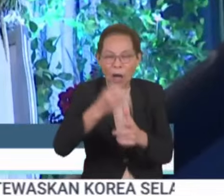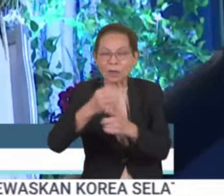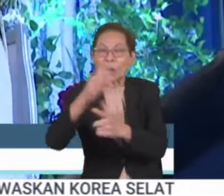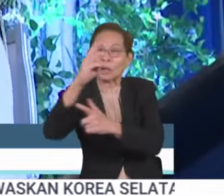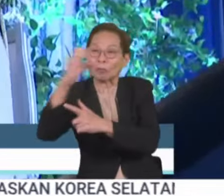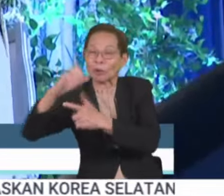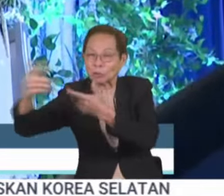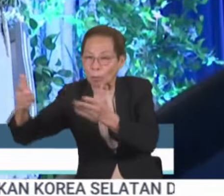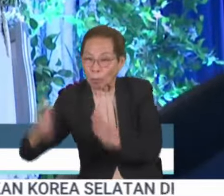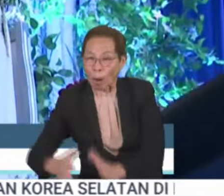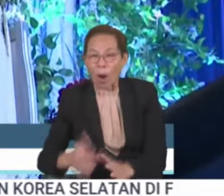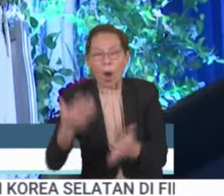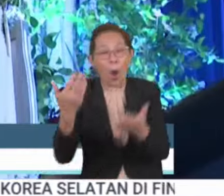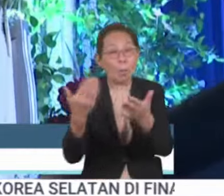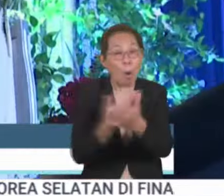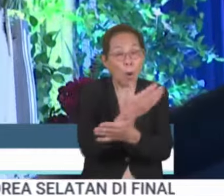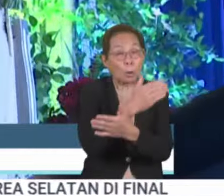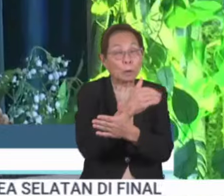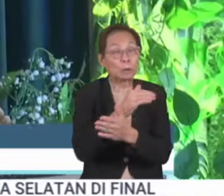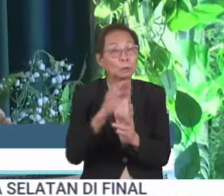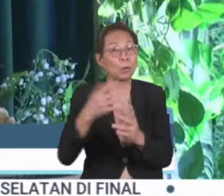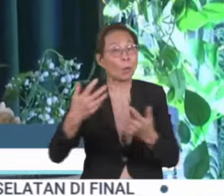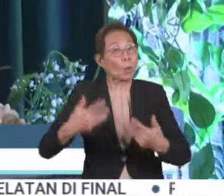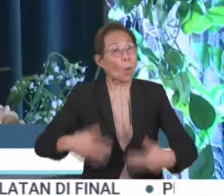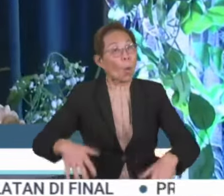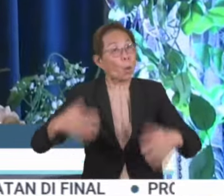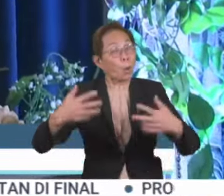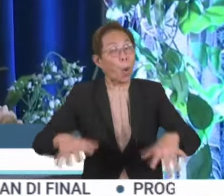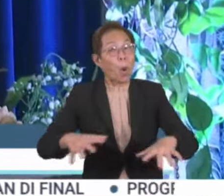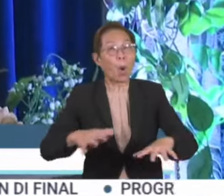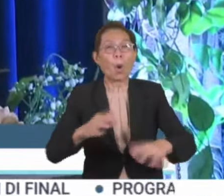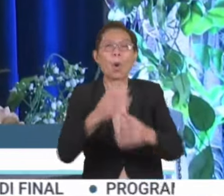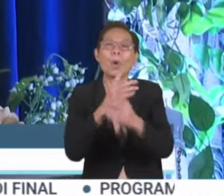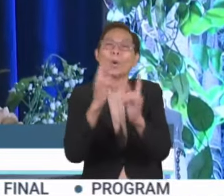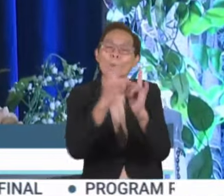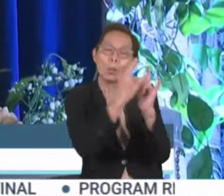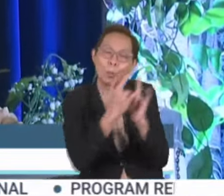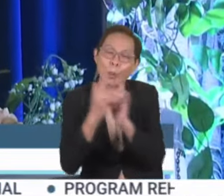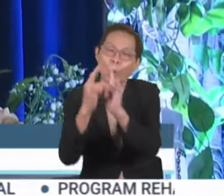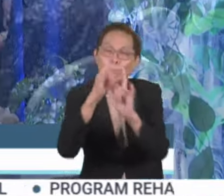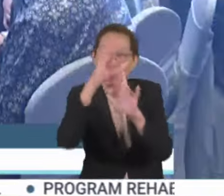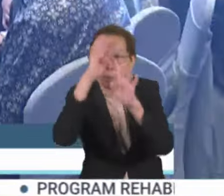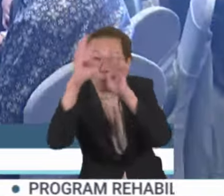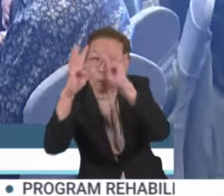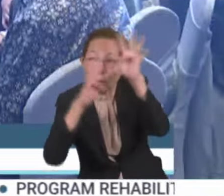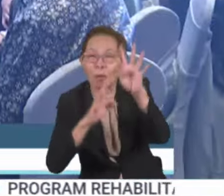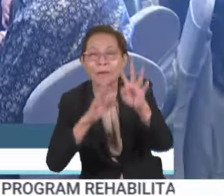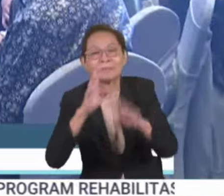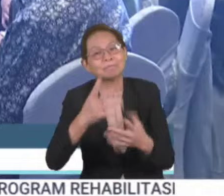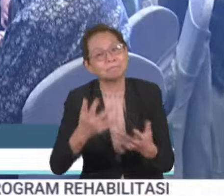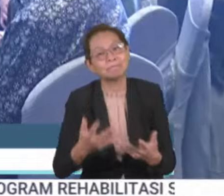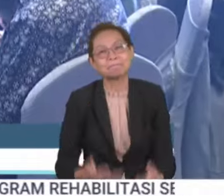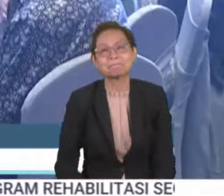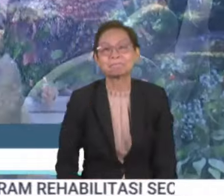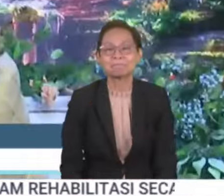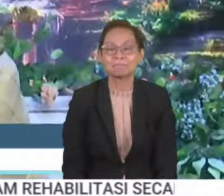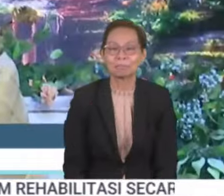ruang moden dan elegan yang menyelahkan karya romantis dengan perkhidmatan dekorasi dan reka bentuk yang kreatif.